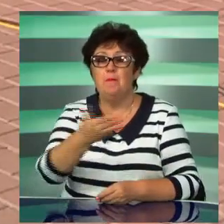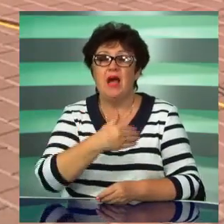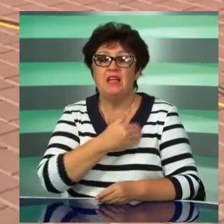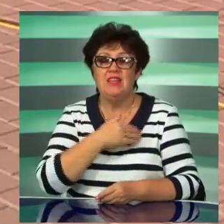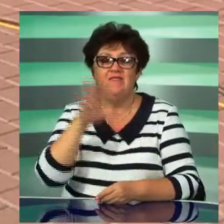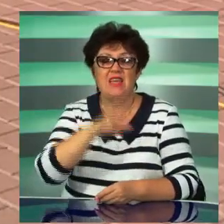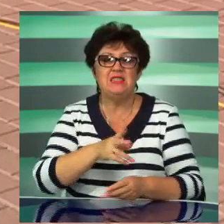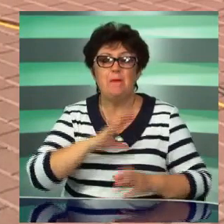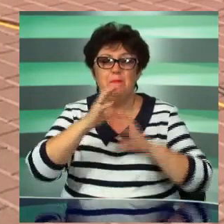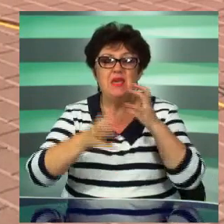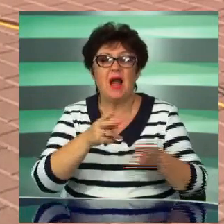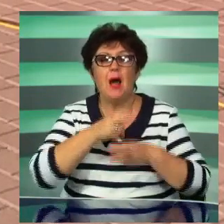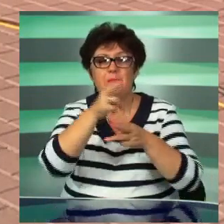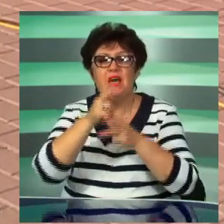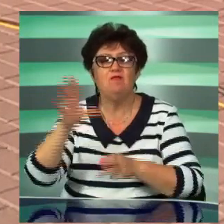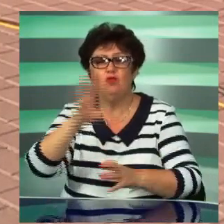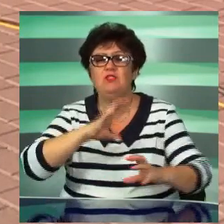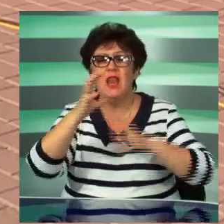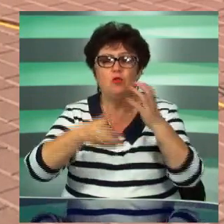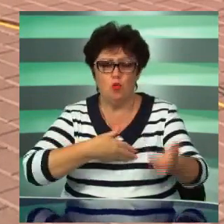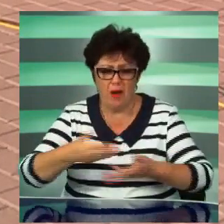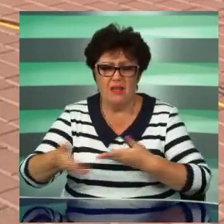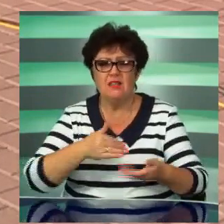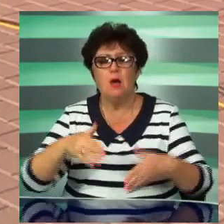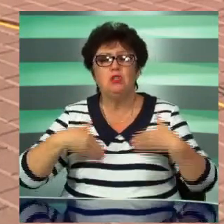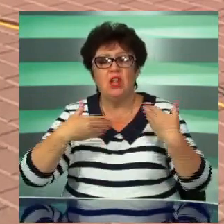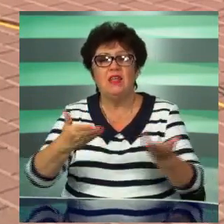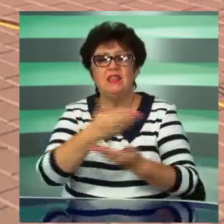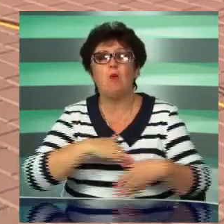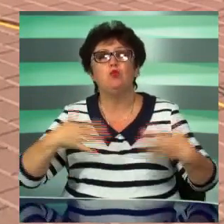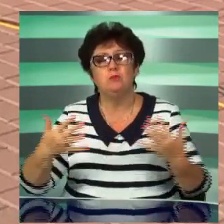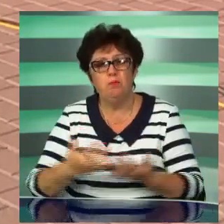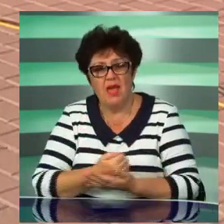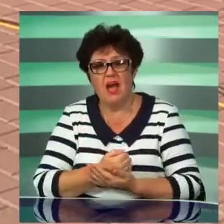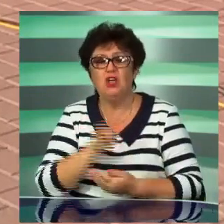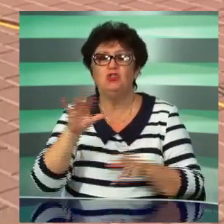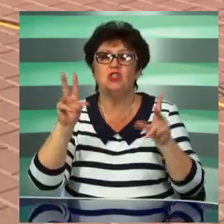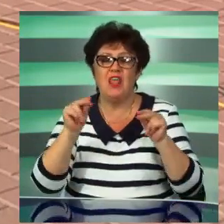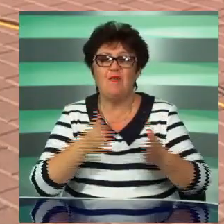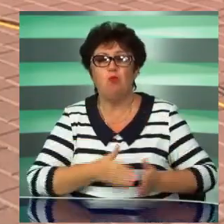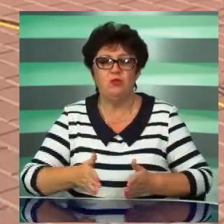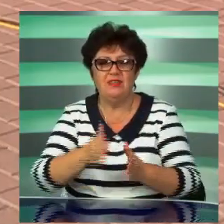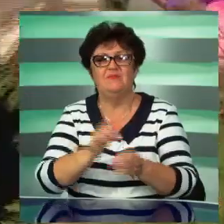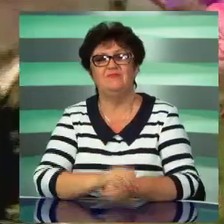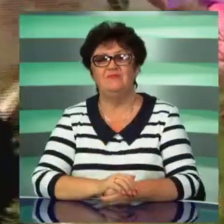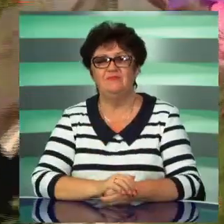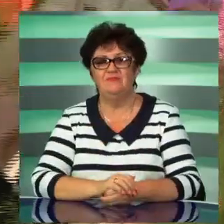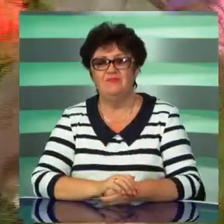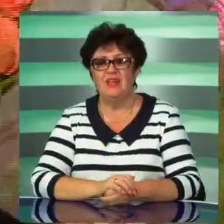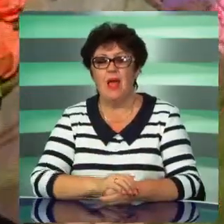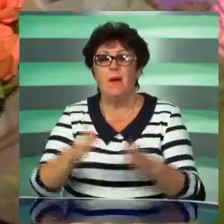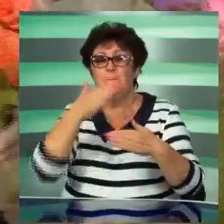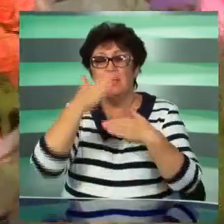объехать, всю вселенную пройти. Пожелайте нам успеха и и счастливого пути. Перед